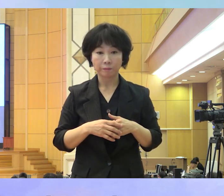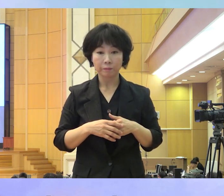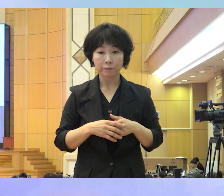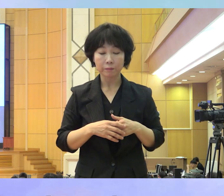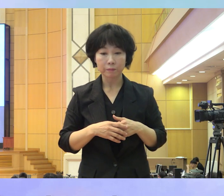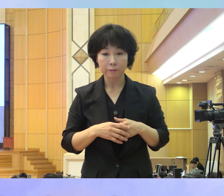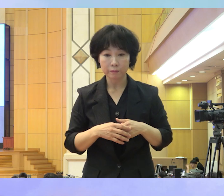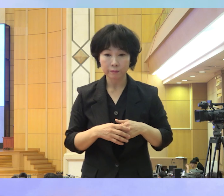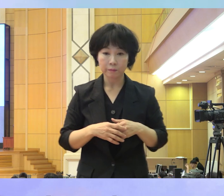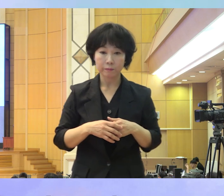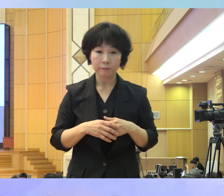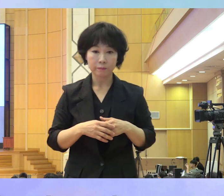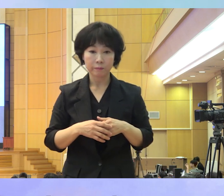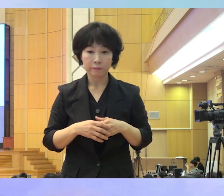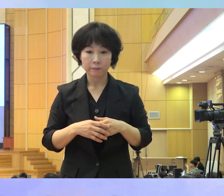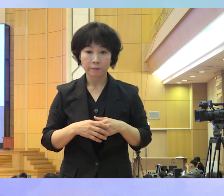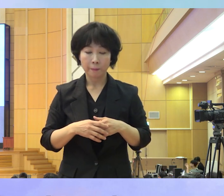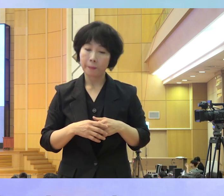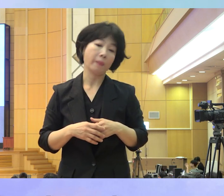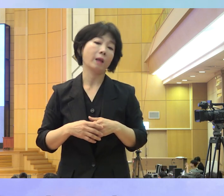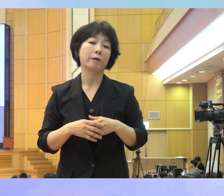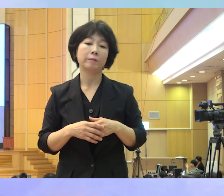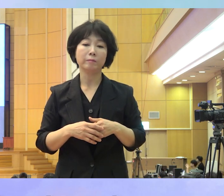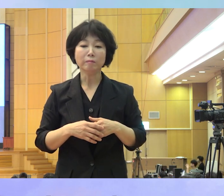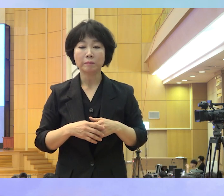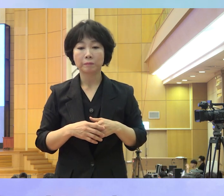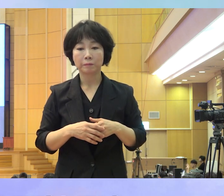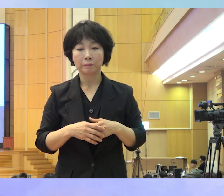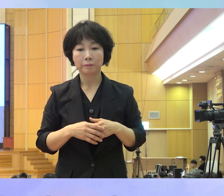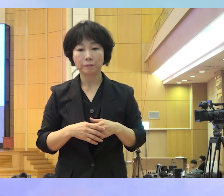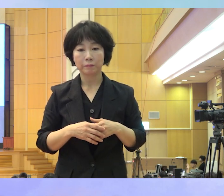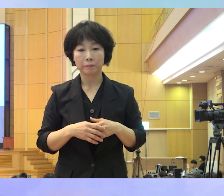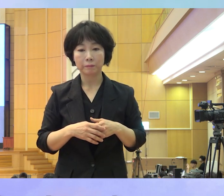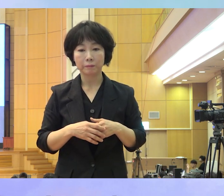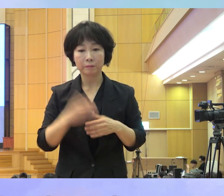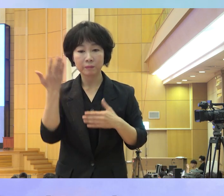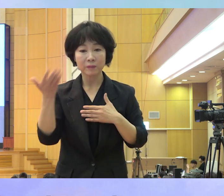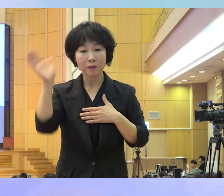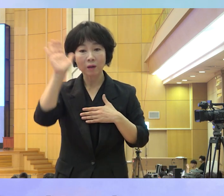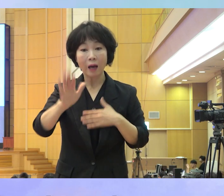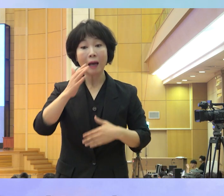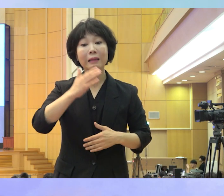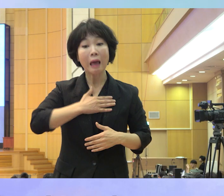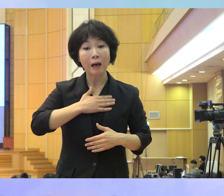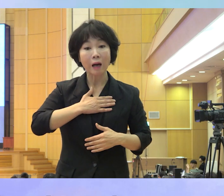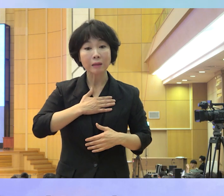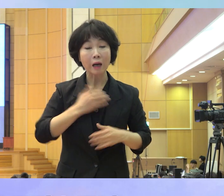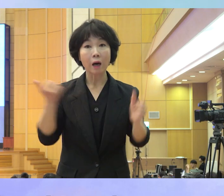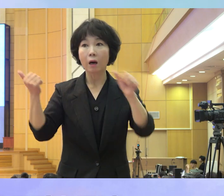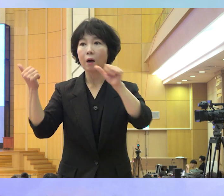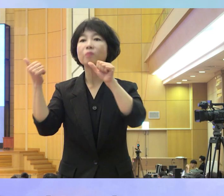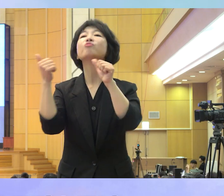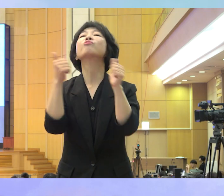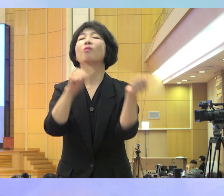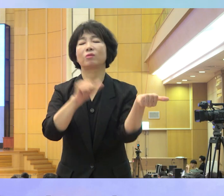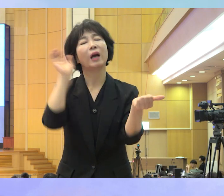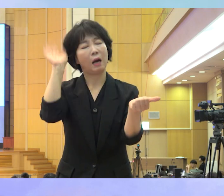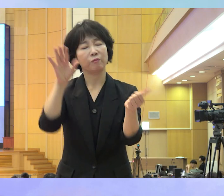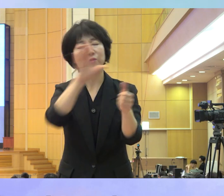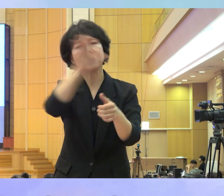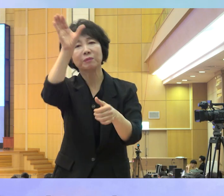살아난다는 말씀을 전해놓고 26장 32절의 말씀을 다시 말씀하기를 내가 죽었다가 살아난